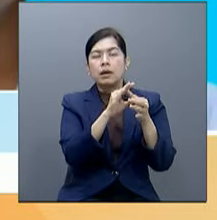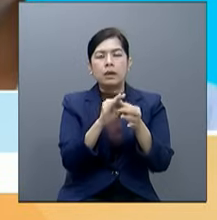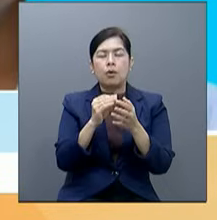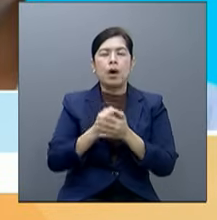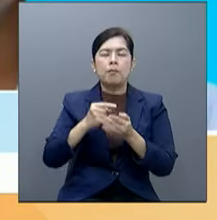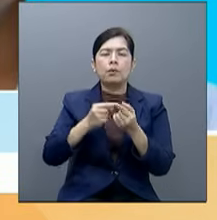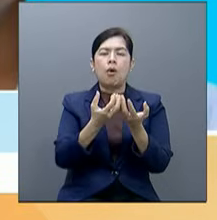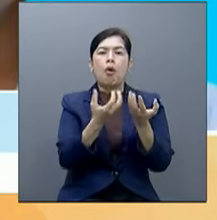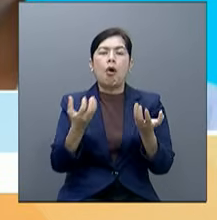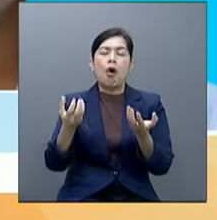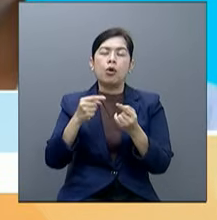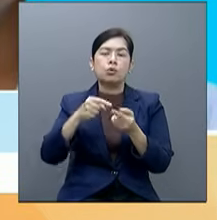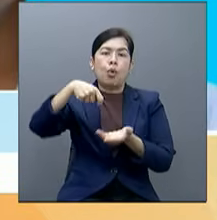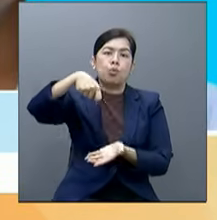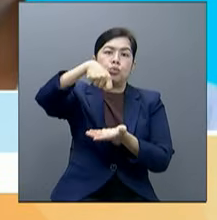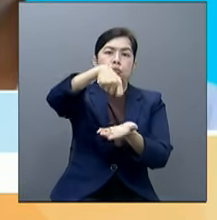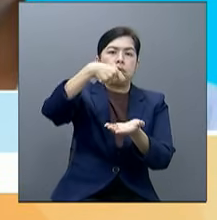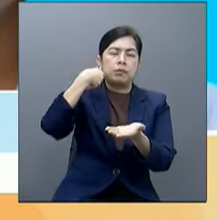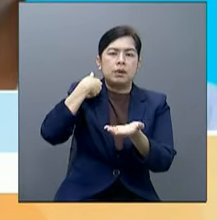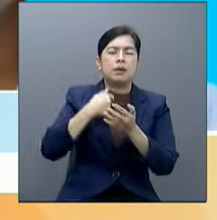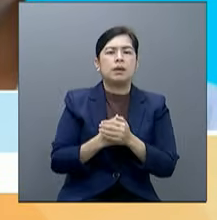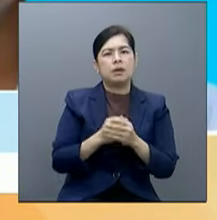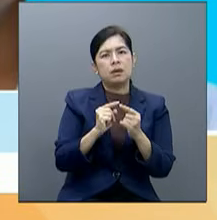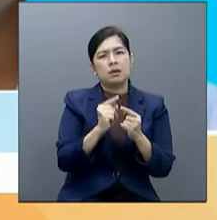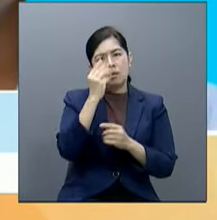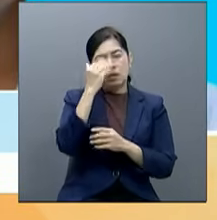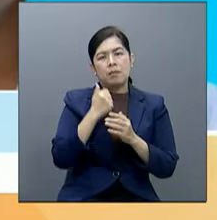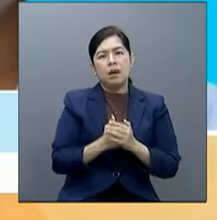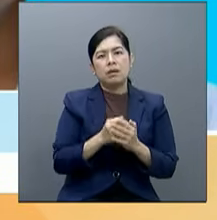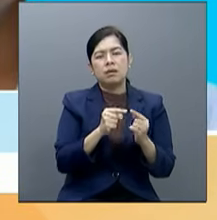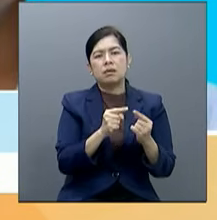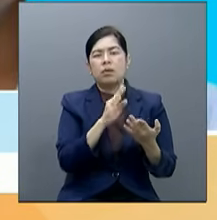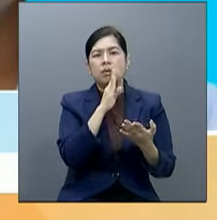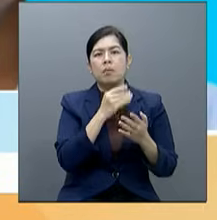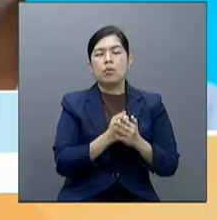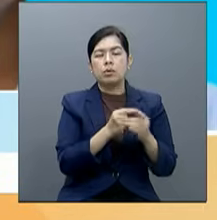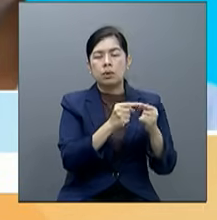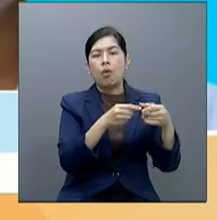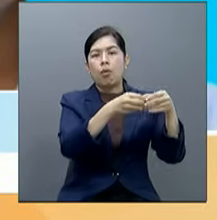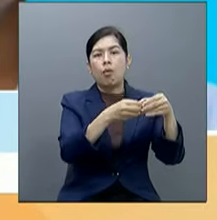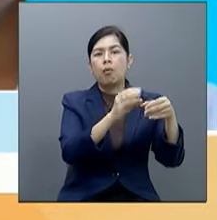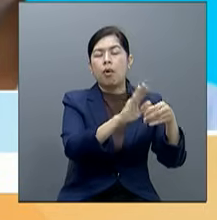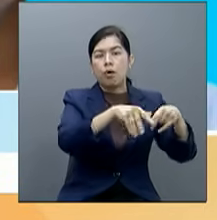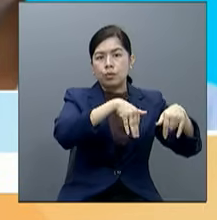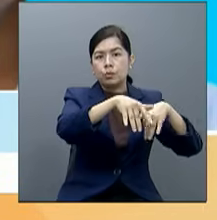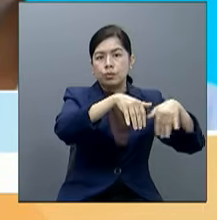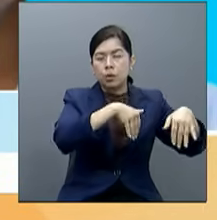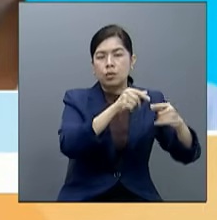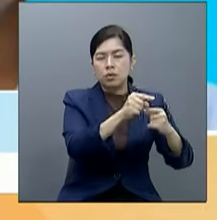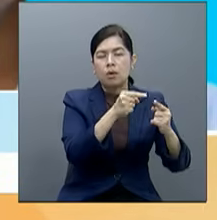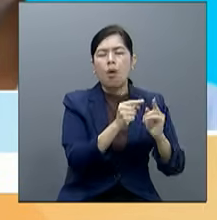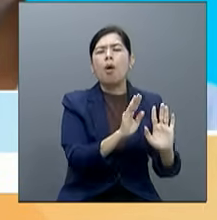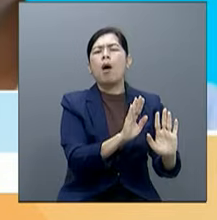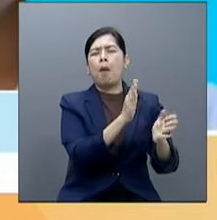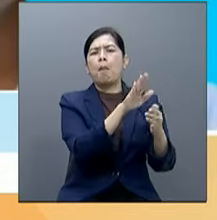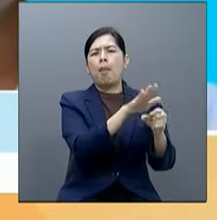สิ่งที่ต้องการมีบางท่านอาจจะส่วนนี้ไม่ต้องการแล้วอีกส่วนนึงต้องการมากแต่ว่าถ้าเป็นในชุมชนคุณพิสิทธิ์อยากจะสะท้อ